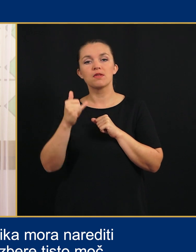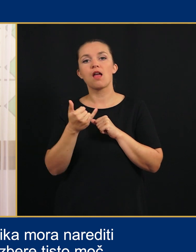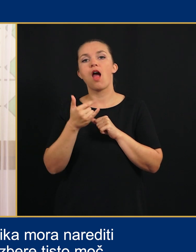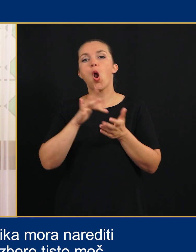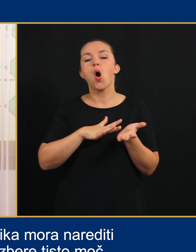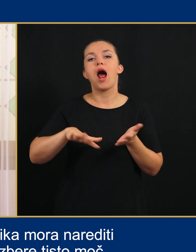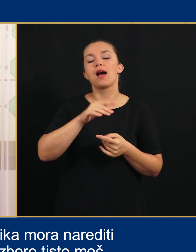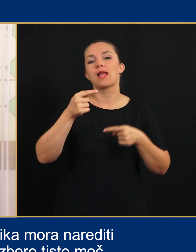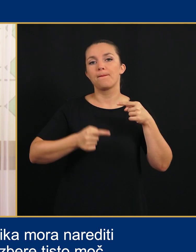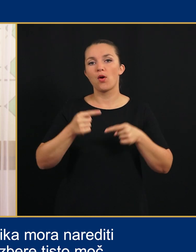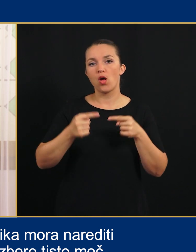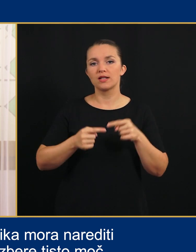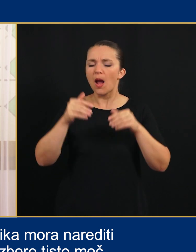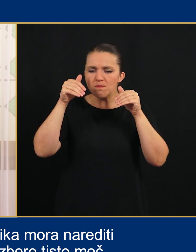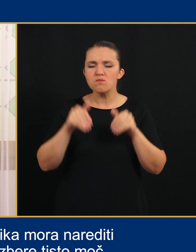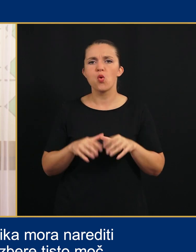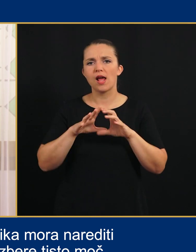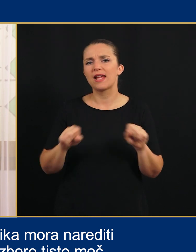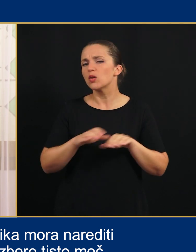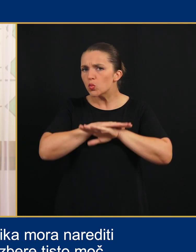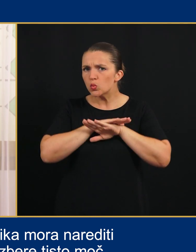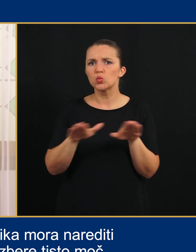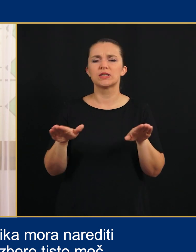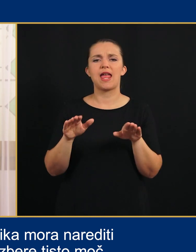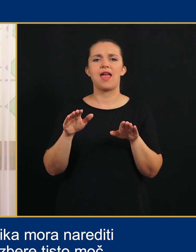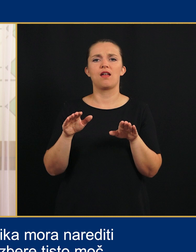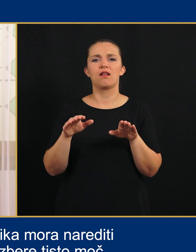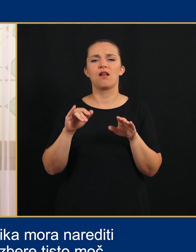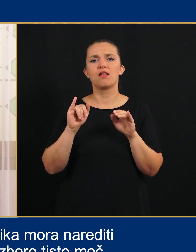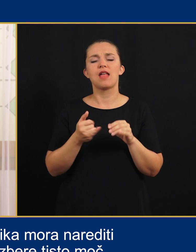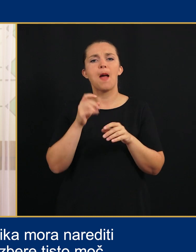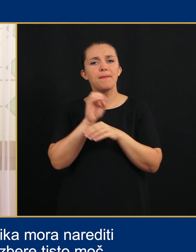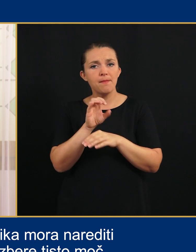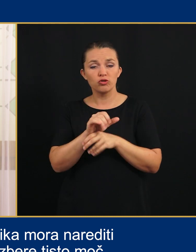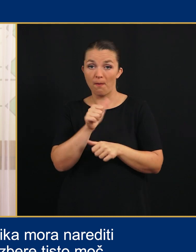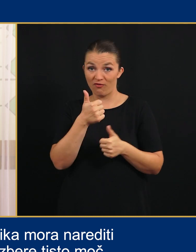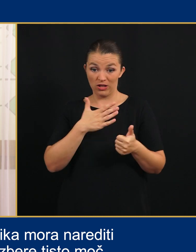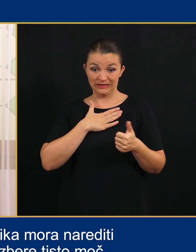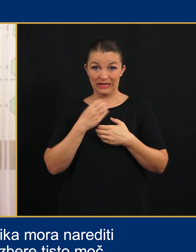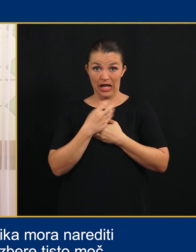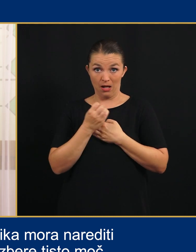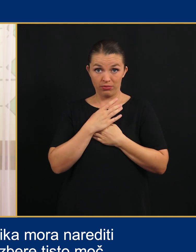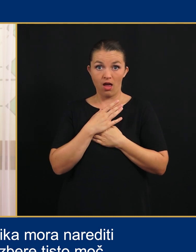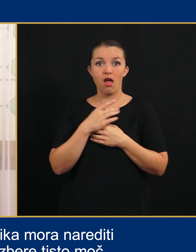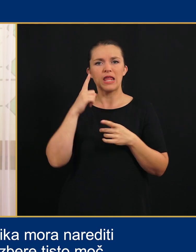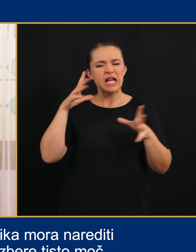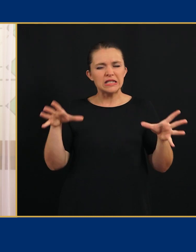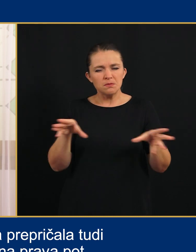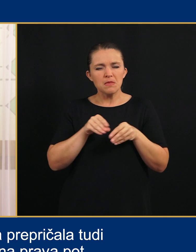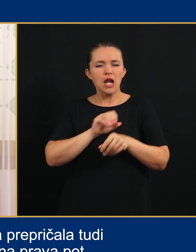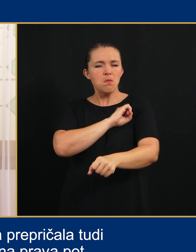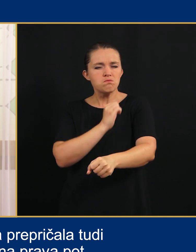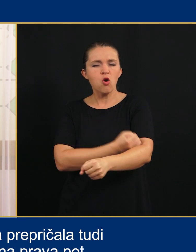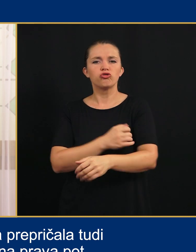da lokalna politika mora narediti vse, da prepriča najprej sebe, zbere tisto moč